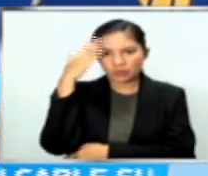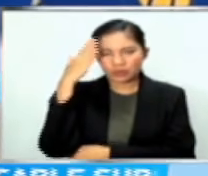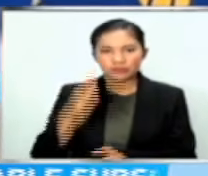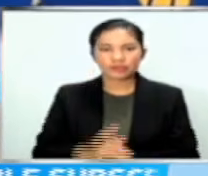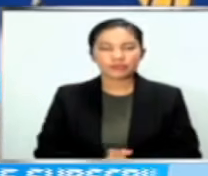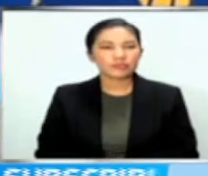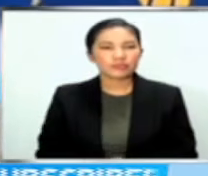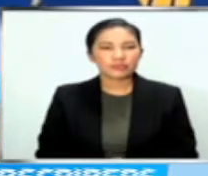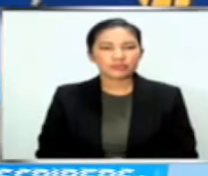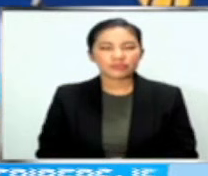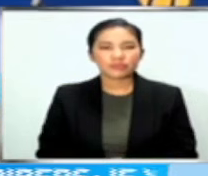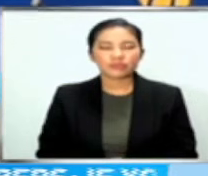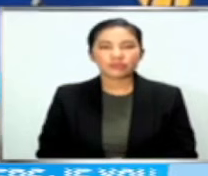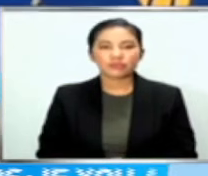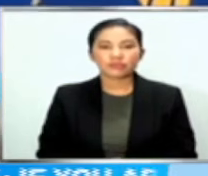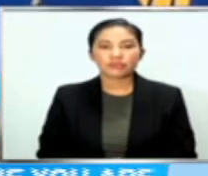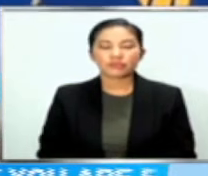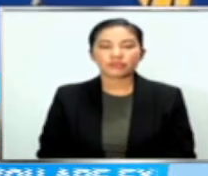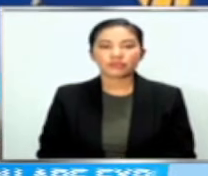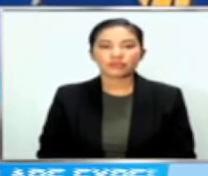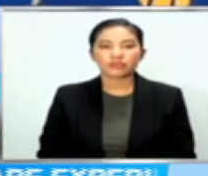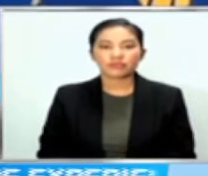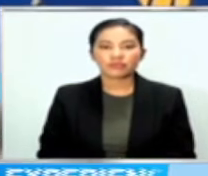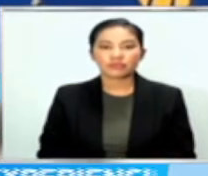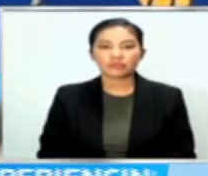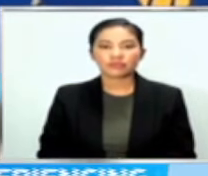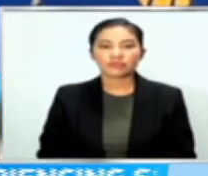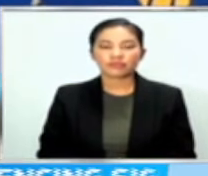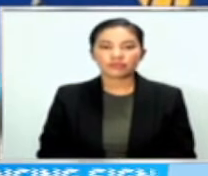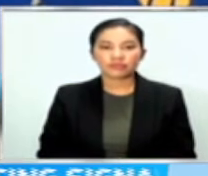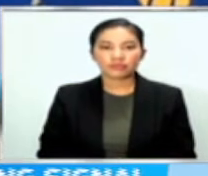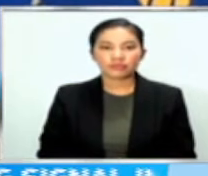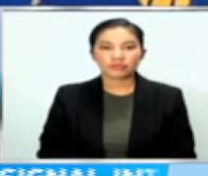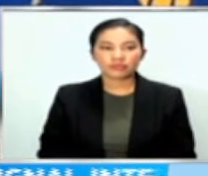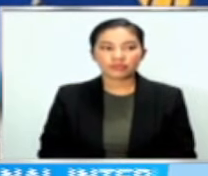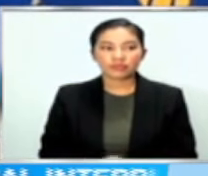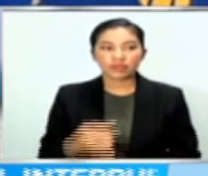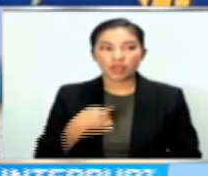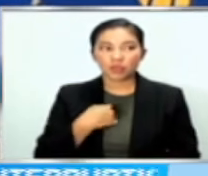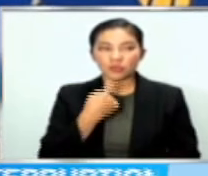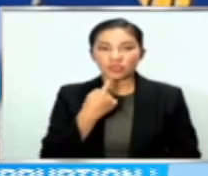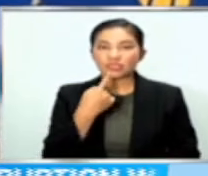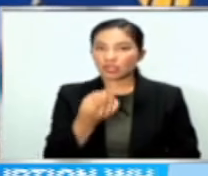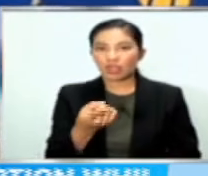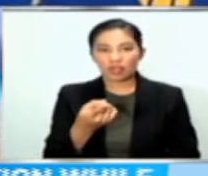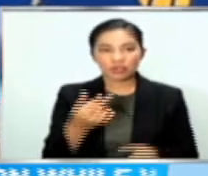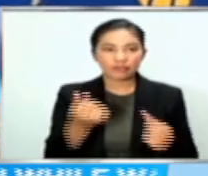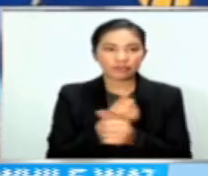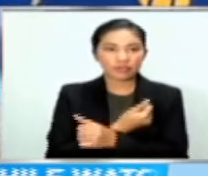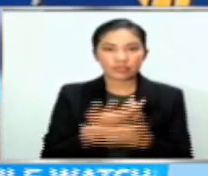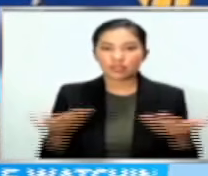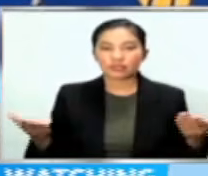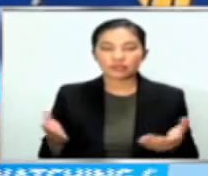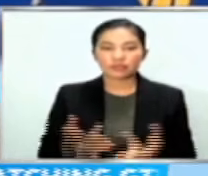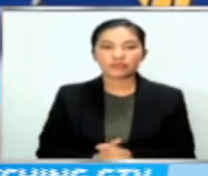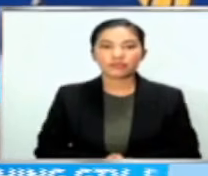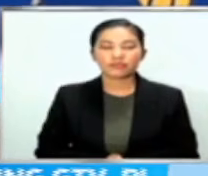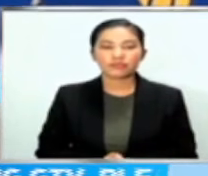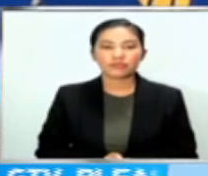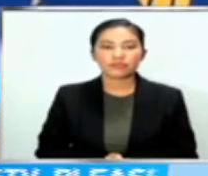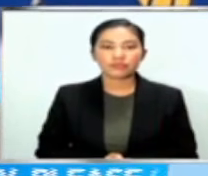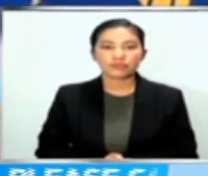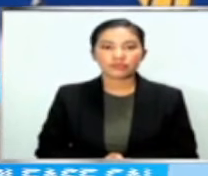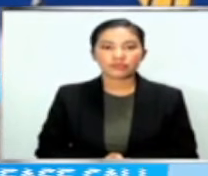notice na isasabi ko lahat at kakalabanin kita panahon ng